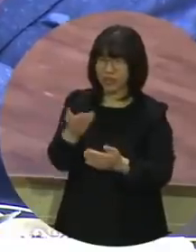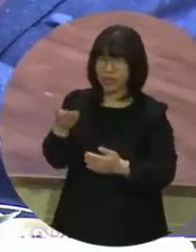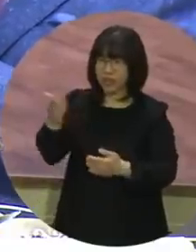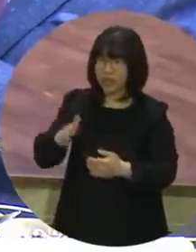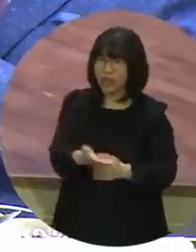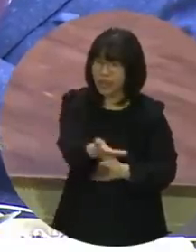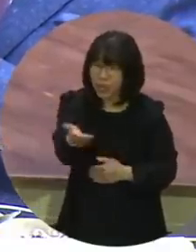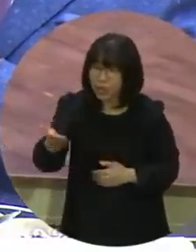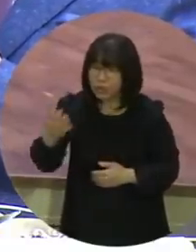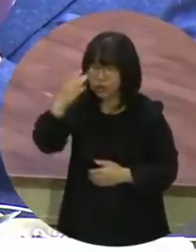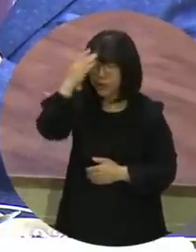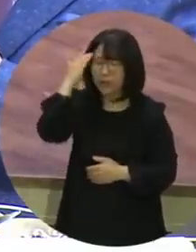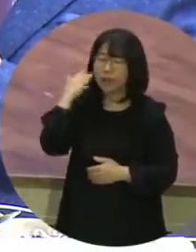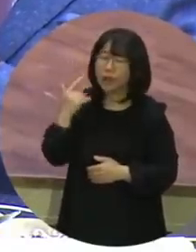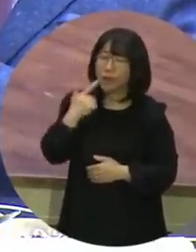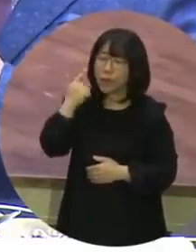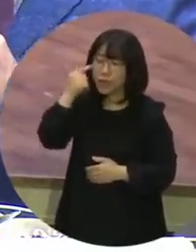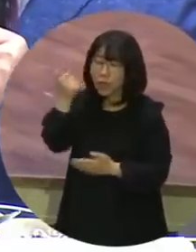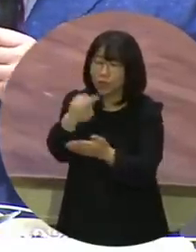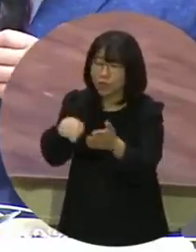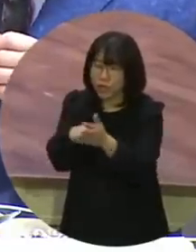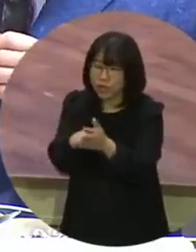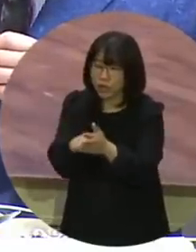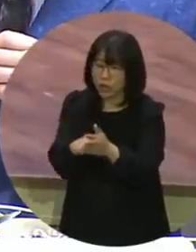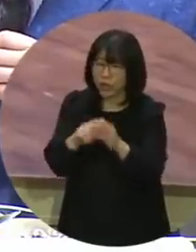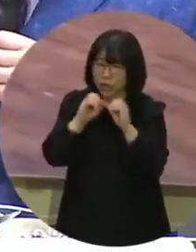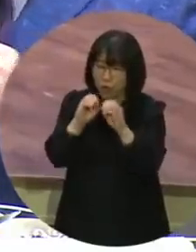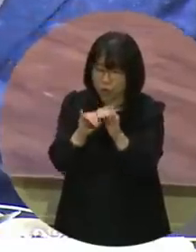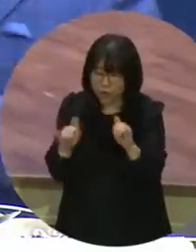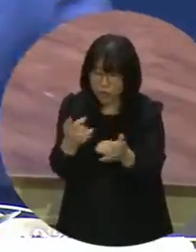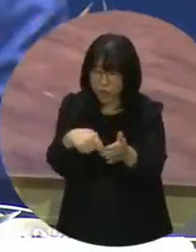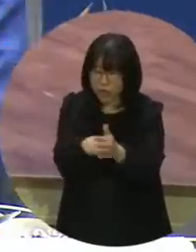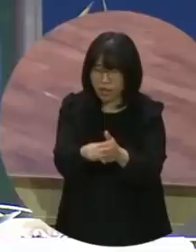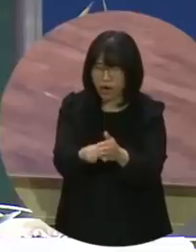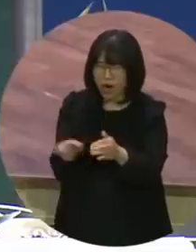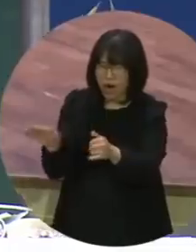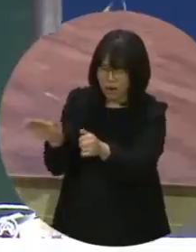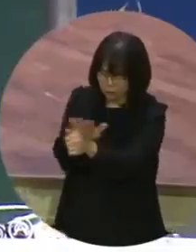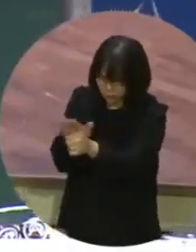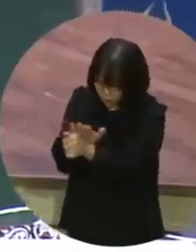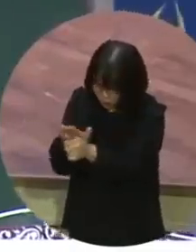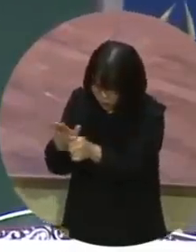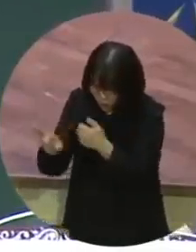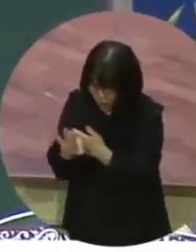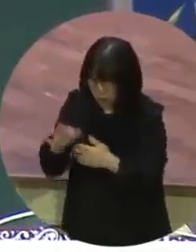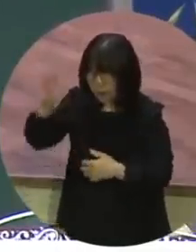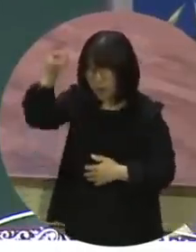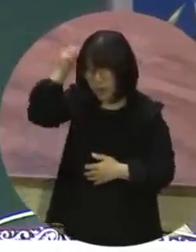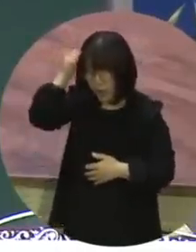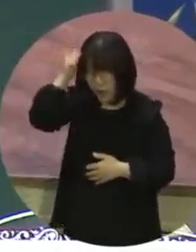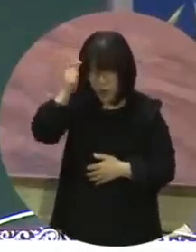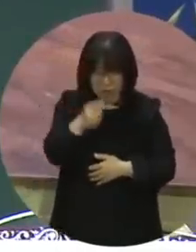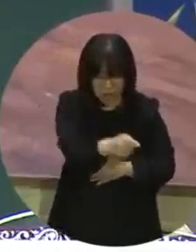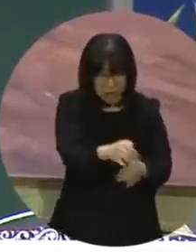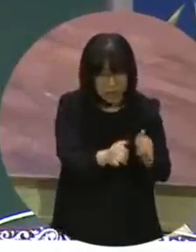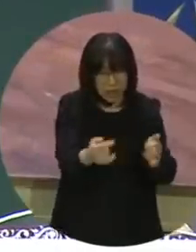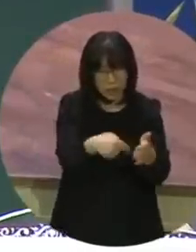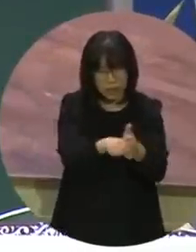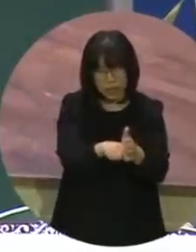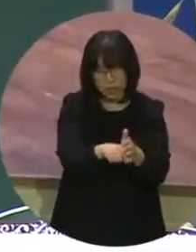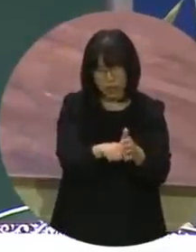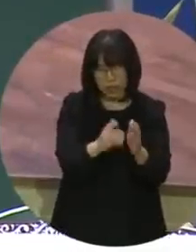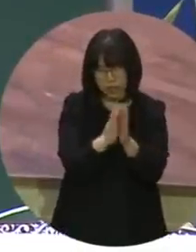여러분 교육자가 제일 기도 많이 해줄 수 있는 영적 욕심 좀 내세요. 나는 수용로 교회 있을 때 교인이 얼마나 많습니까? 장로가 수십